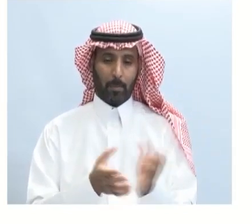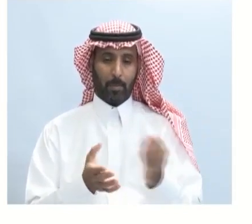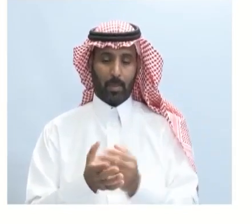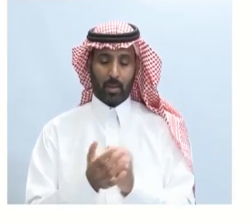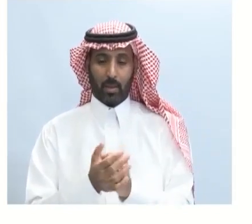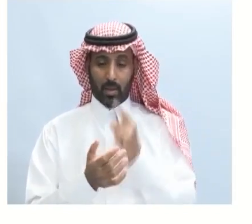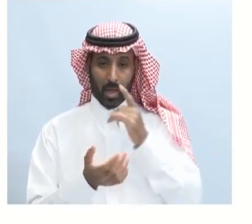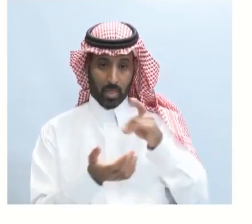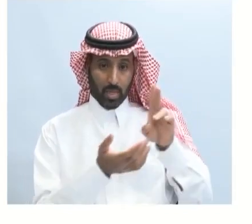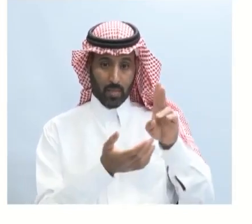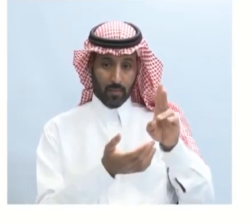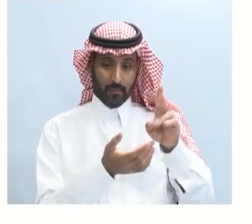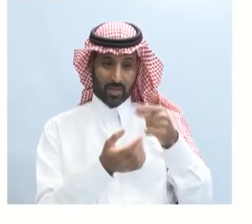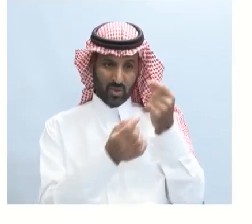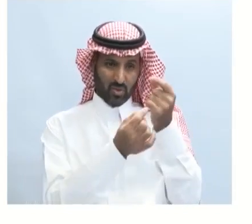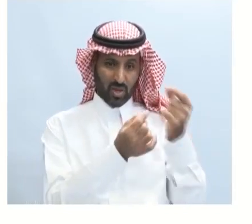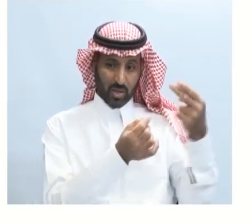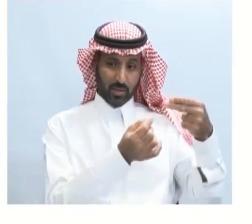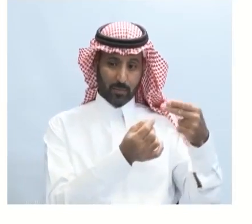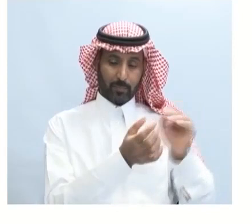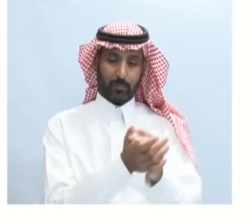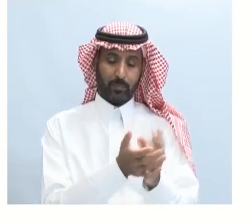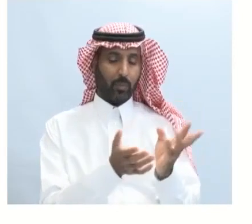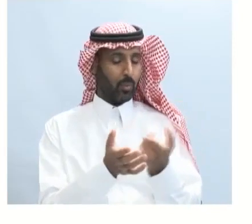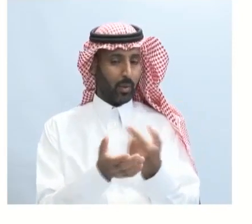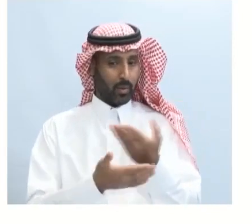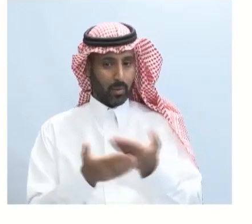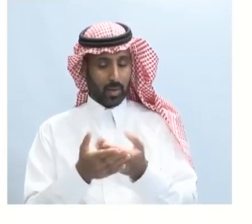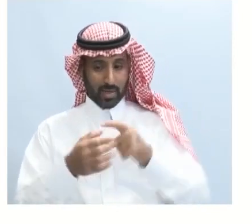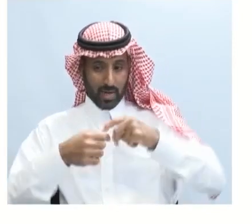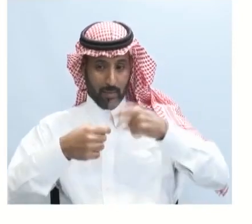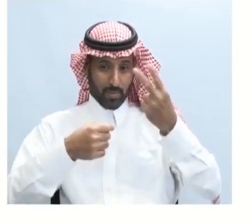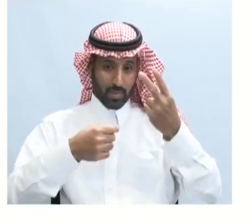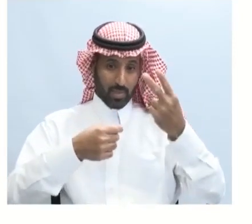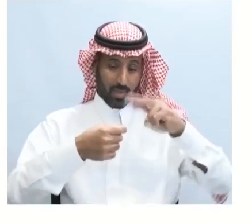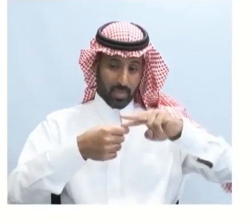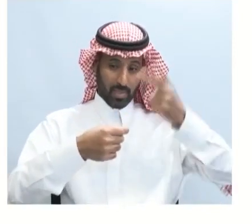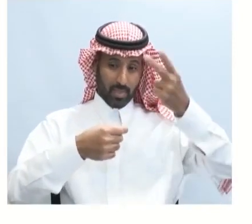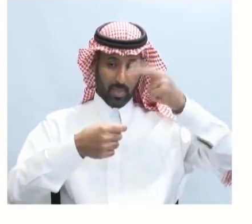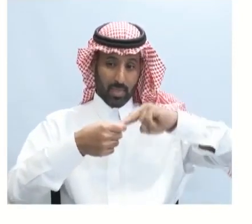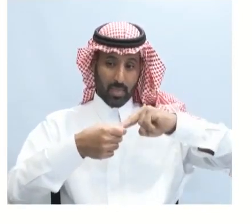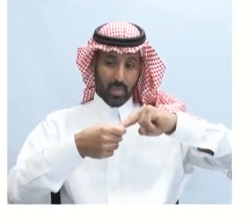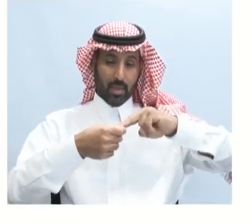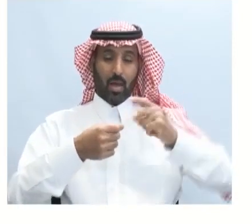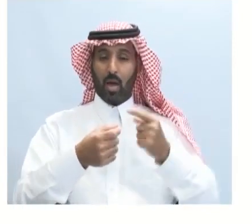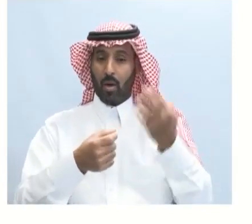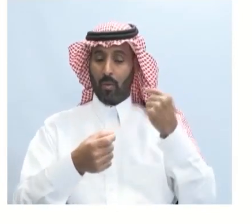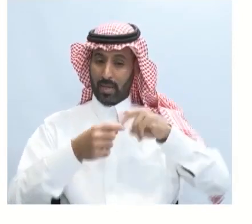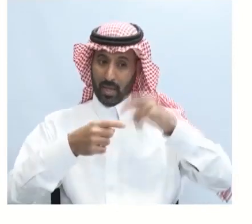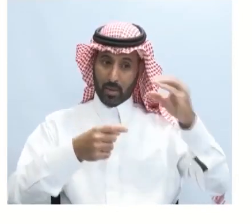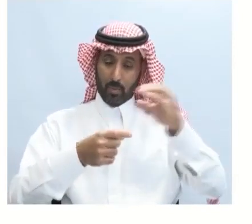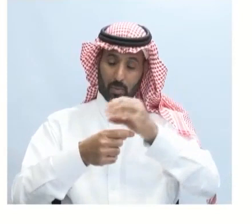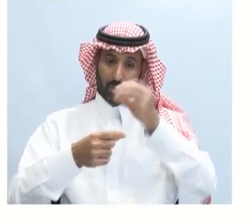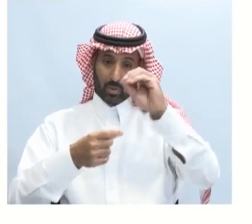اذا حذف جزيء هيدروجين ماذا سيحدث في الرابطه الرابطه سترتد ستعطيني رابطه ثنائيه بين الكربون